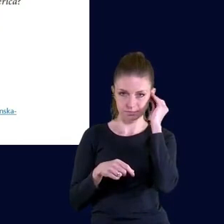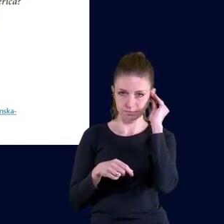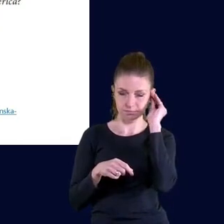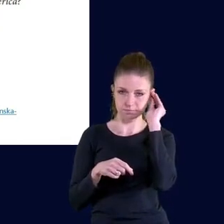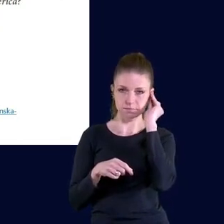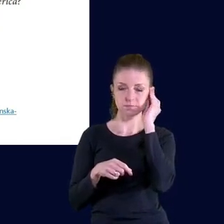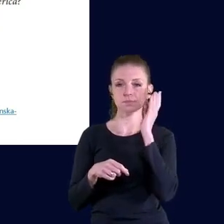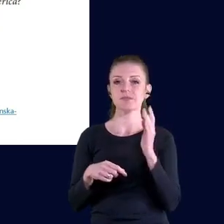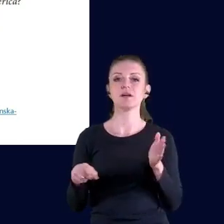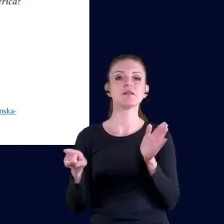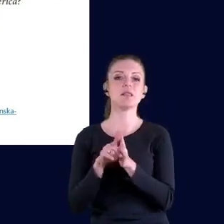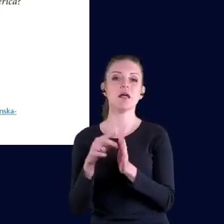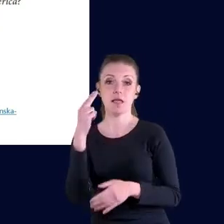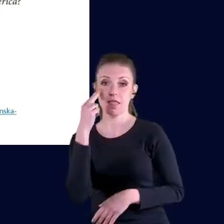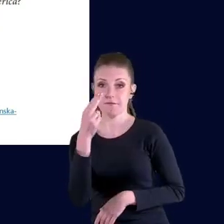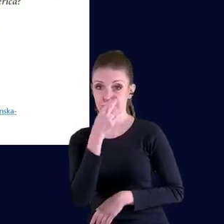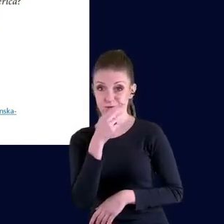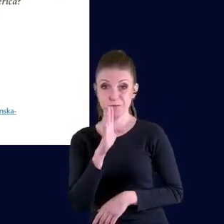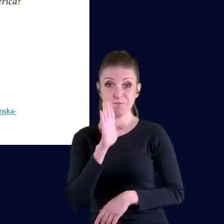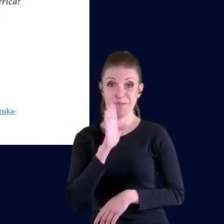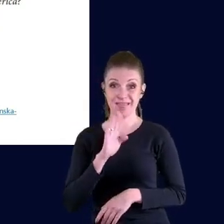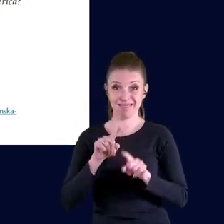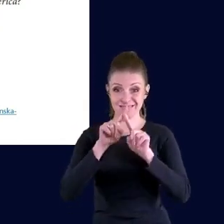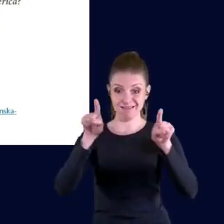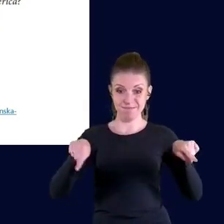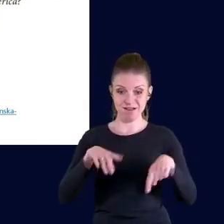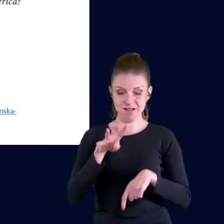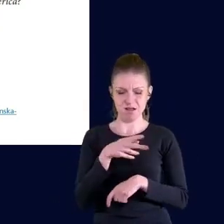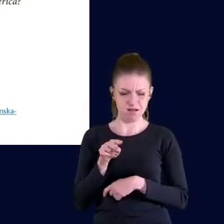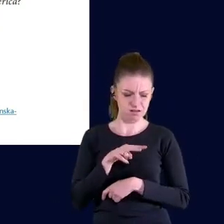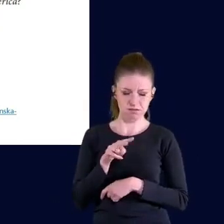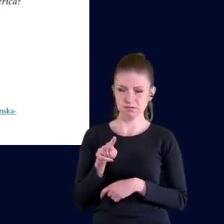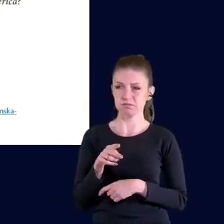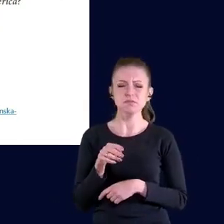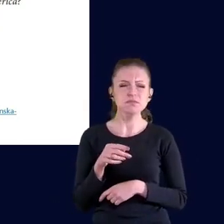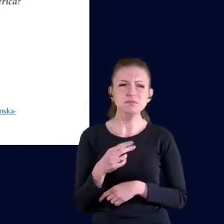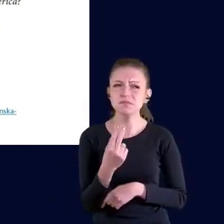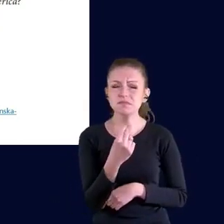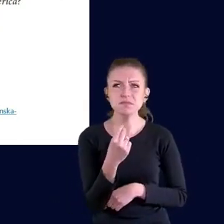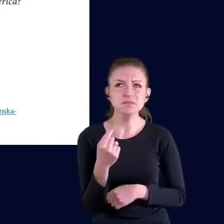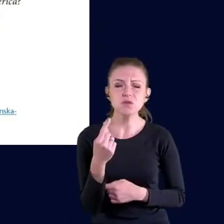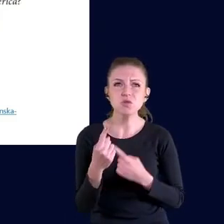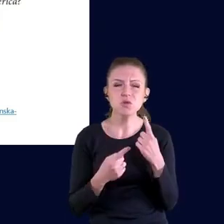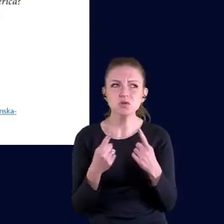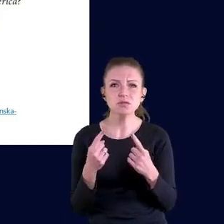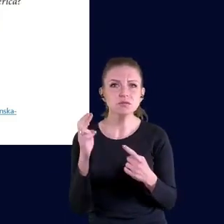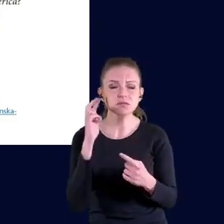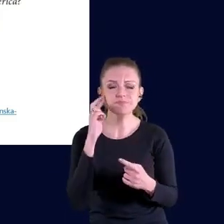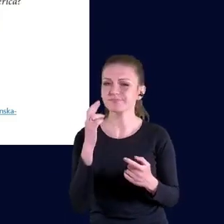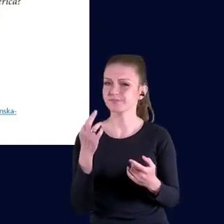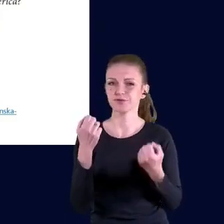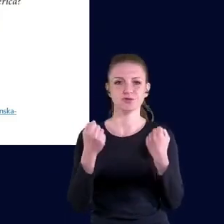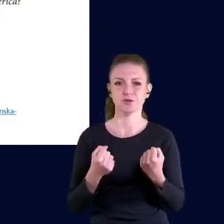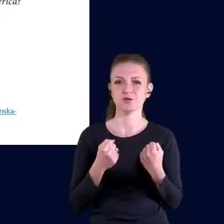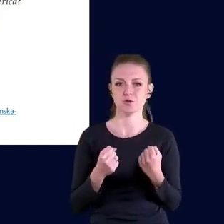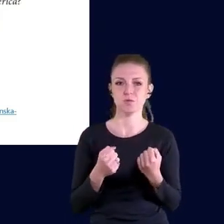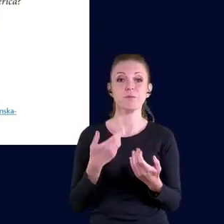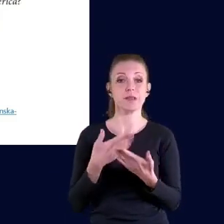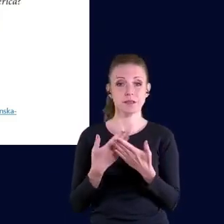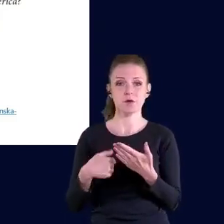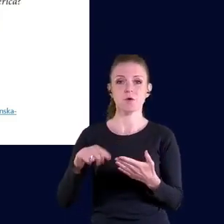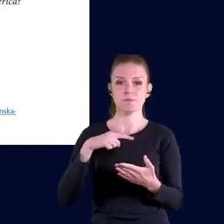poruszanie się przez osoby niewidome bo takiej tabeli może być trudne w związku z czym my dodatkowo